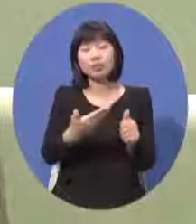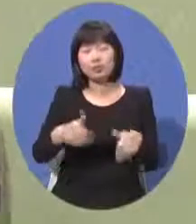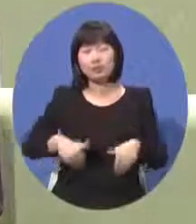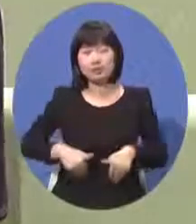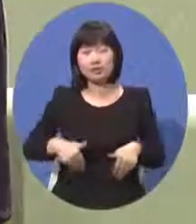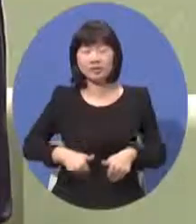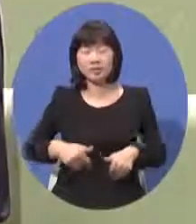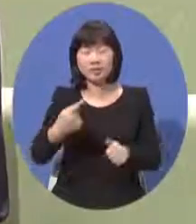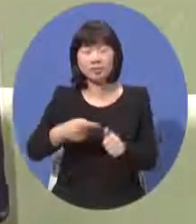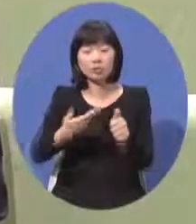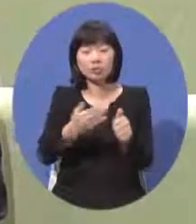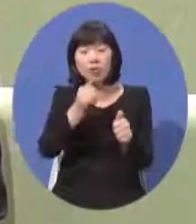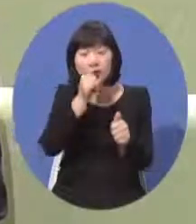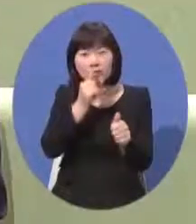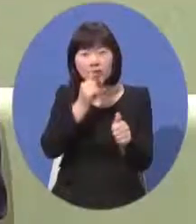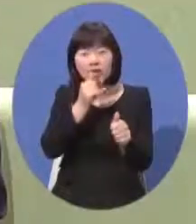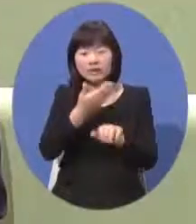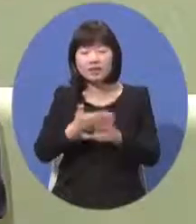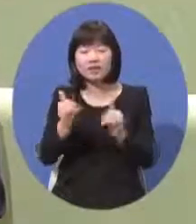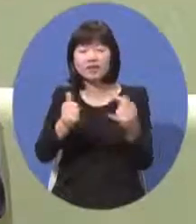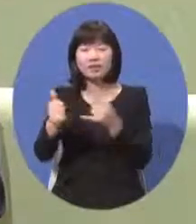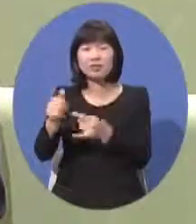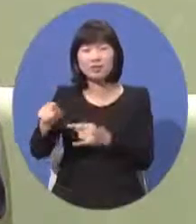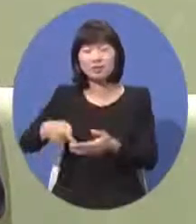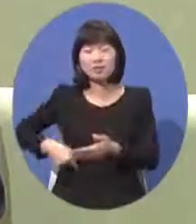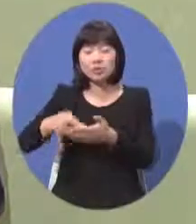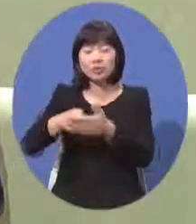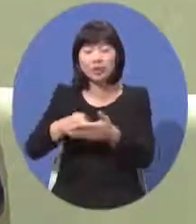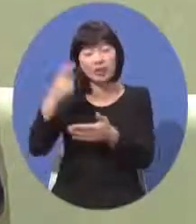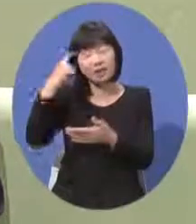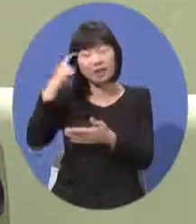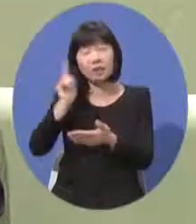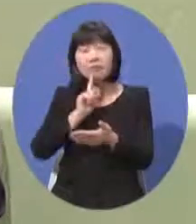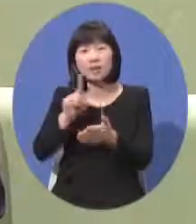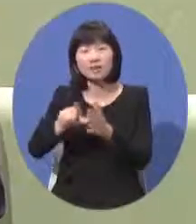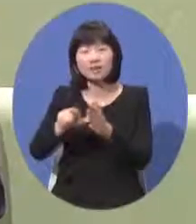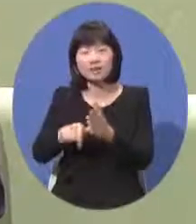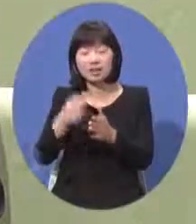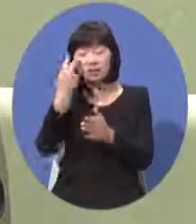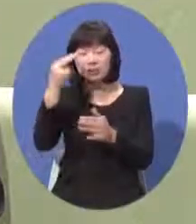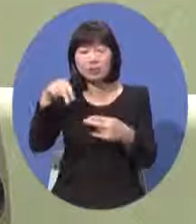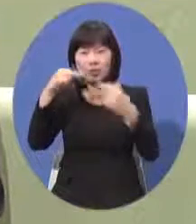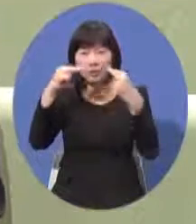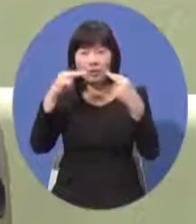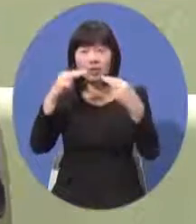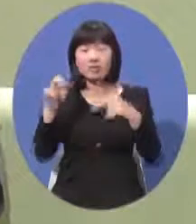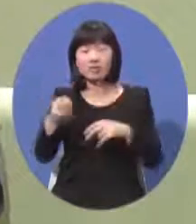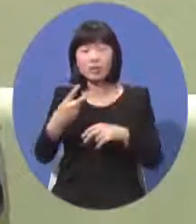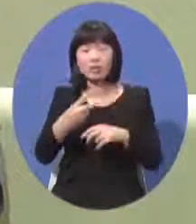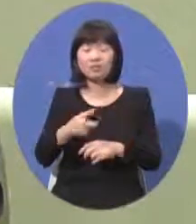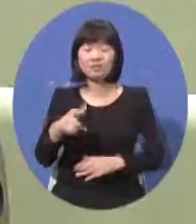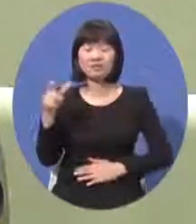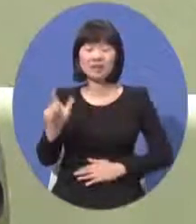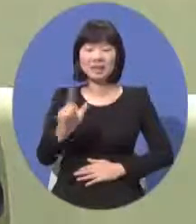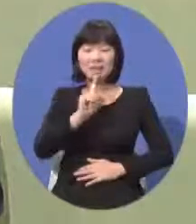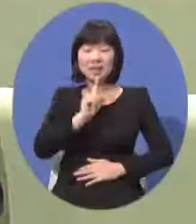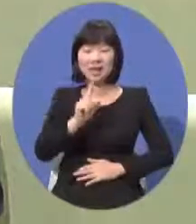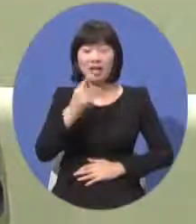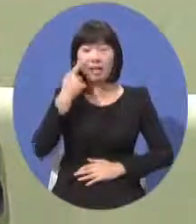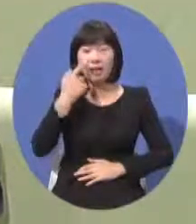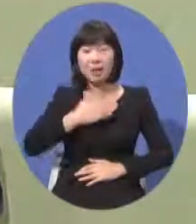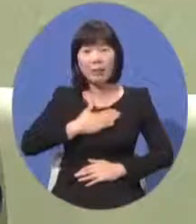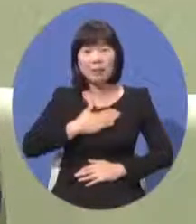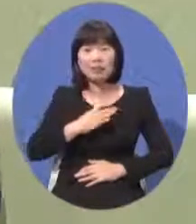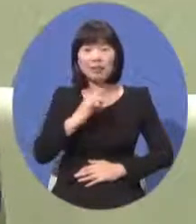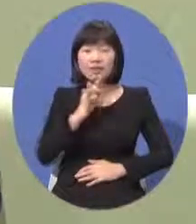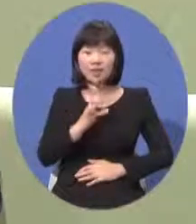교육을 해준다는 게 다른 사람한테 네 주장이나 의견을 말할 때는 눈을 똑바로 보고 단호한 말투로 해야 된다.